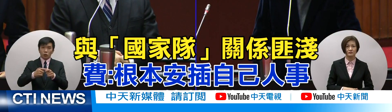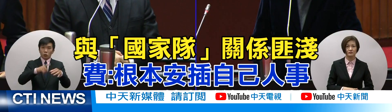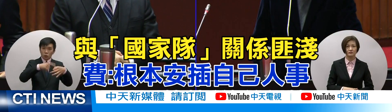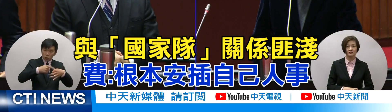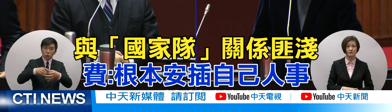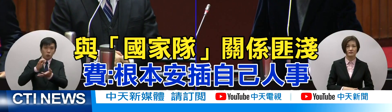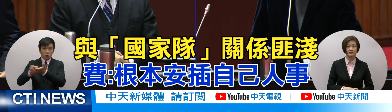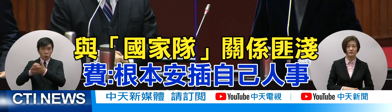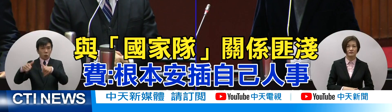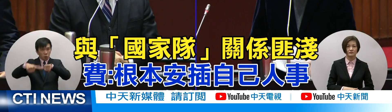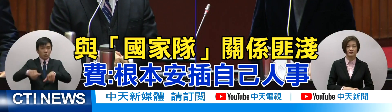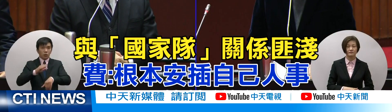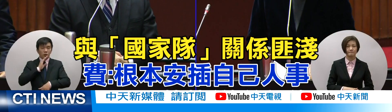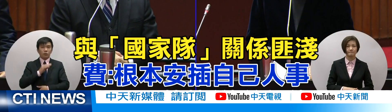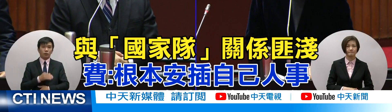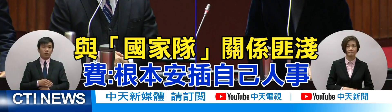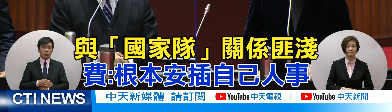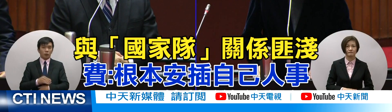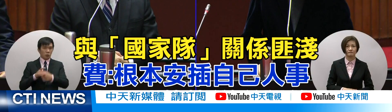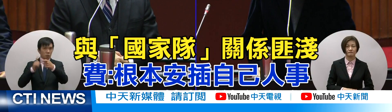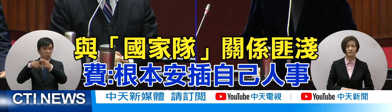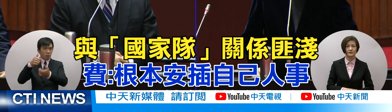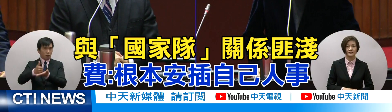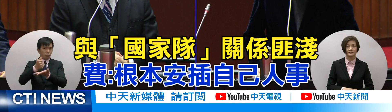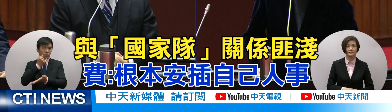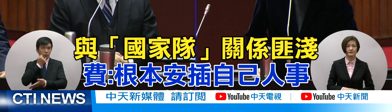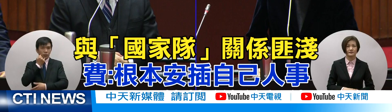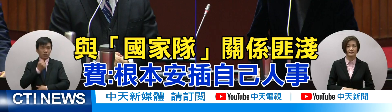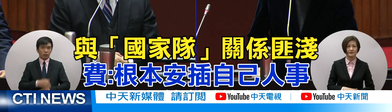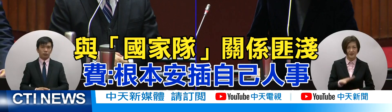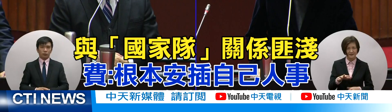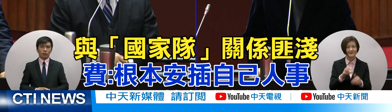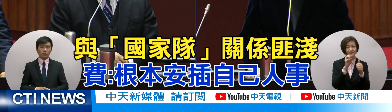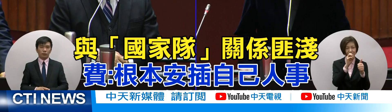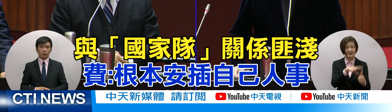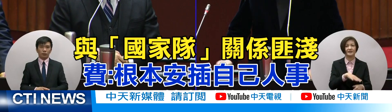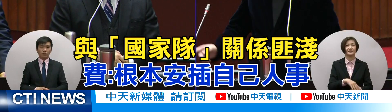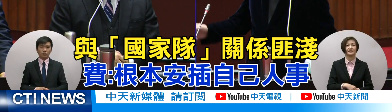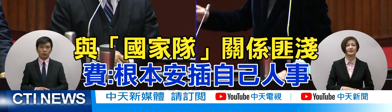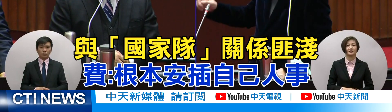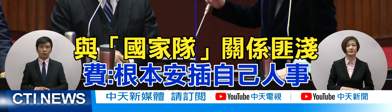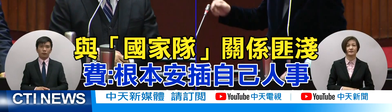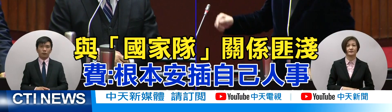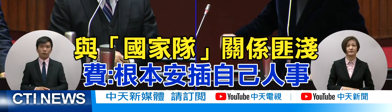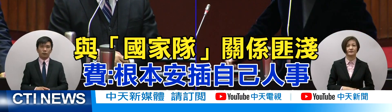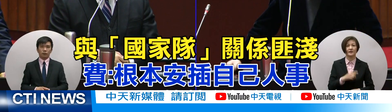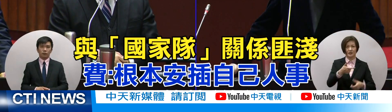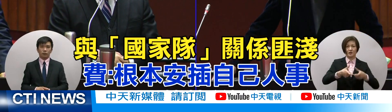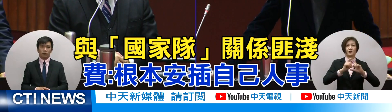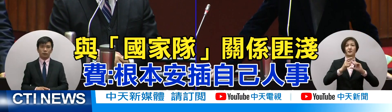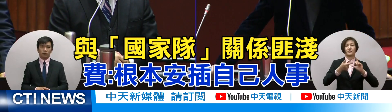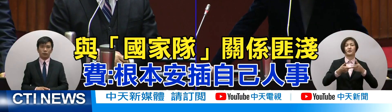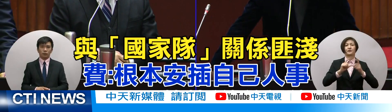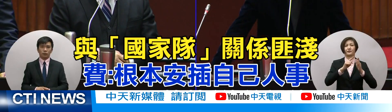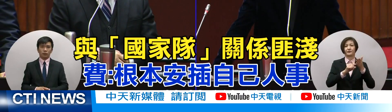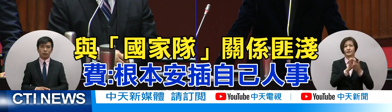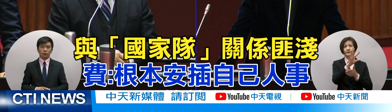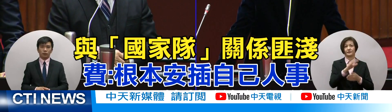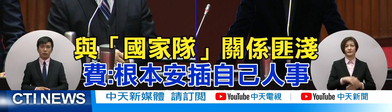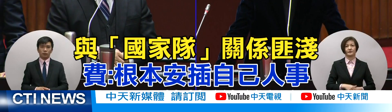超达到我们所要求的目标。 我跟你讲哈，翻到上一页，